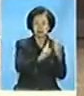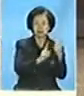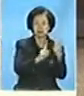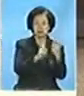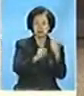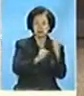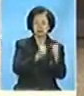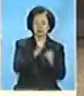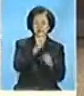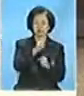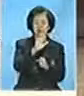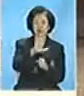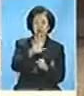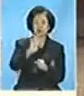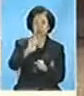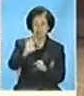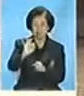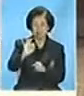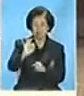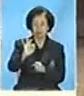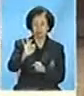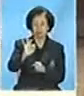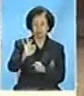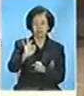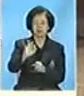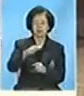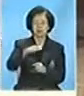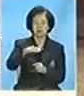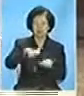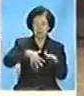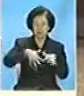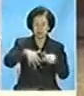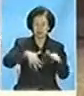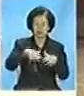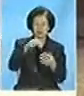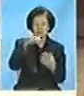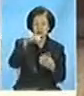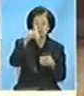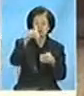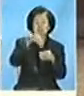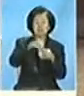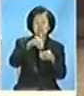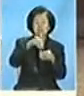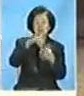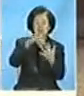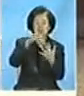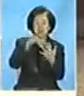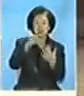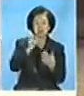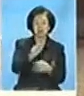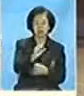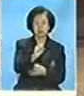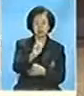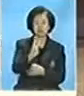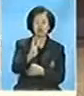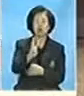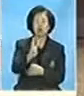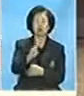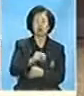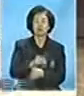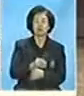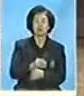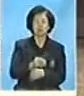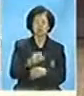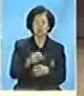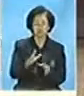2549ได้รับความกรุณาจากพี่น้องประชาชนเลือกมาเป็นสมาชิกวุฒิสภาหลัง